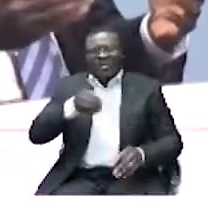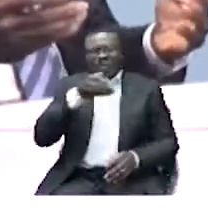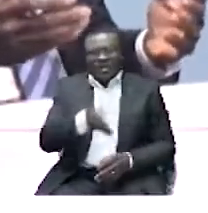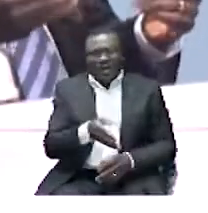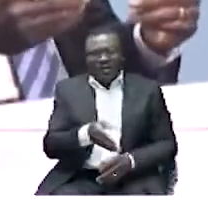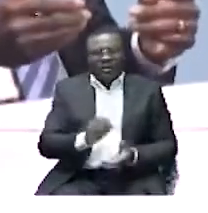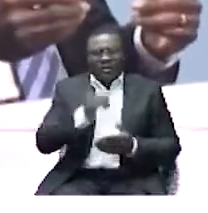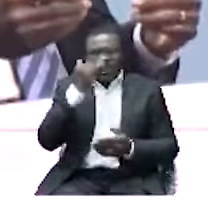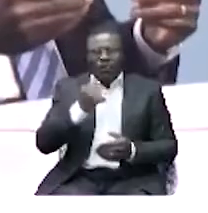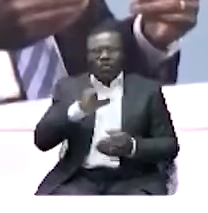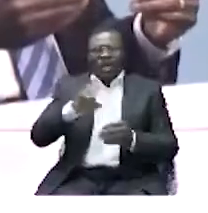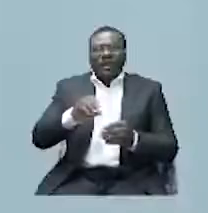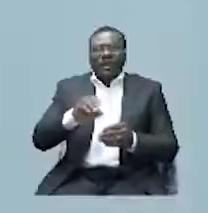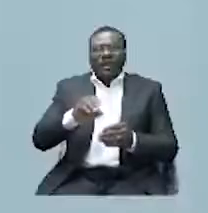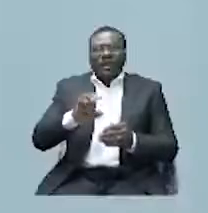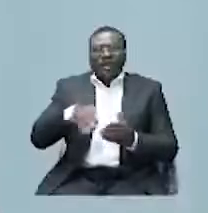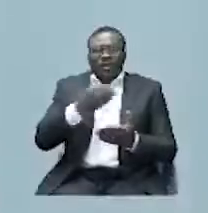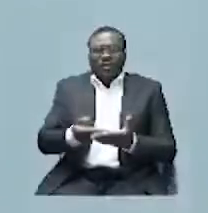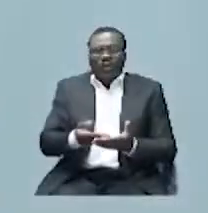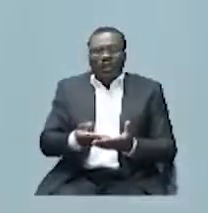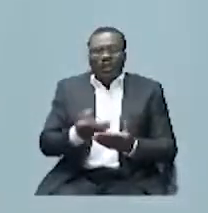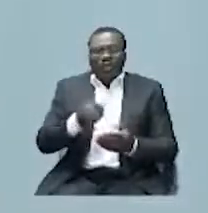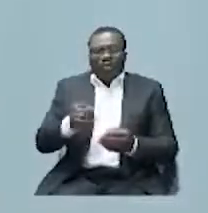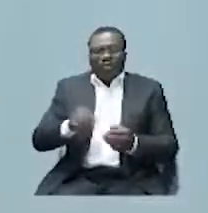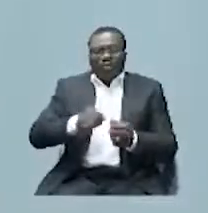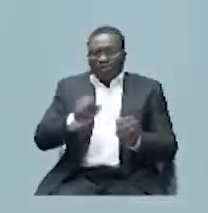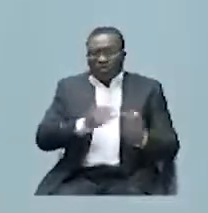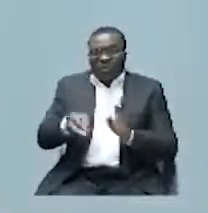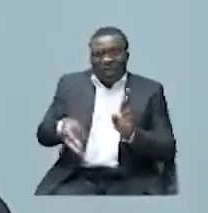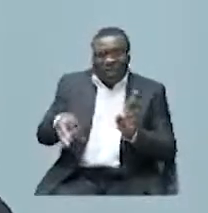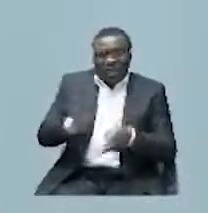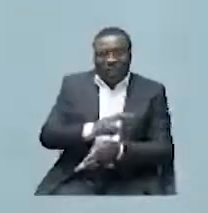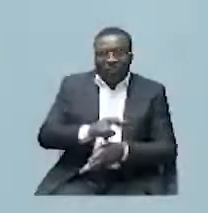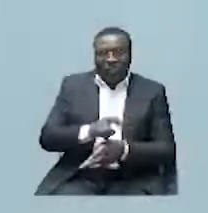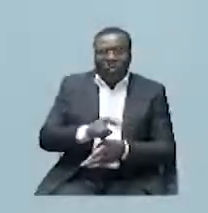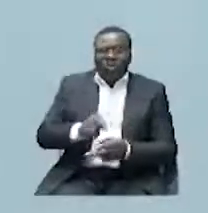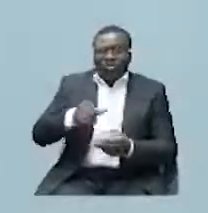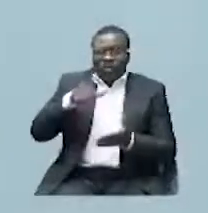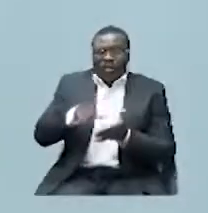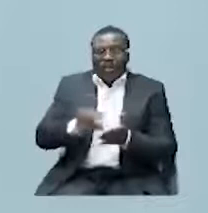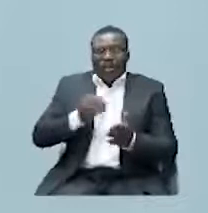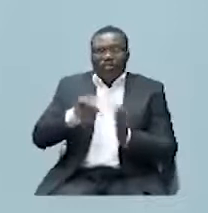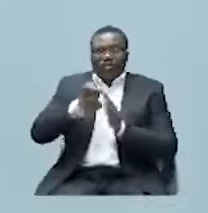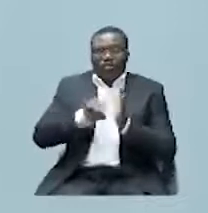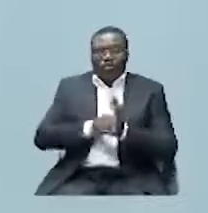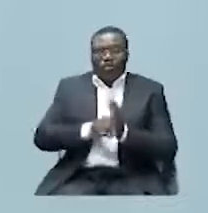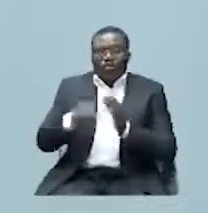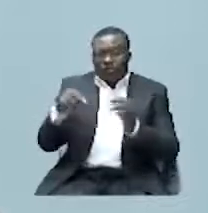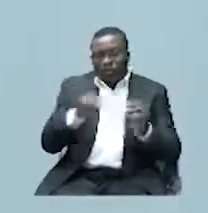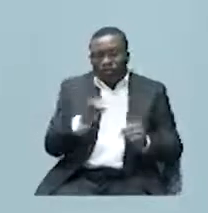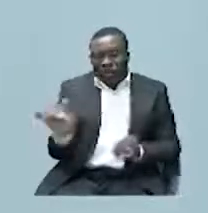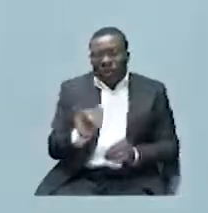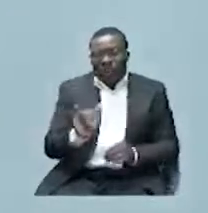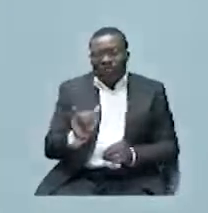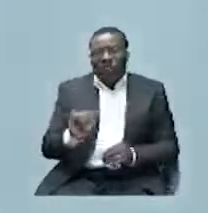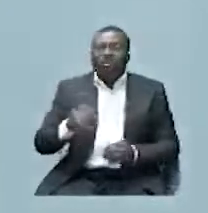C'est bien pour ça qu'il convient de rétablir, de faire les réformes pour que la lettre de notre Constitution soit conforme à son esprit. Nous aurons beaucoup